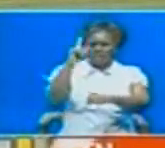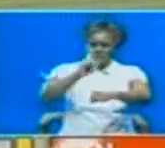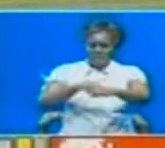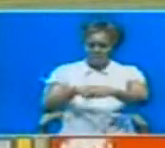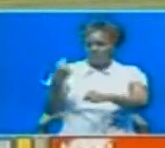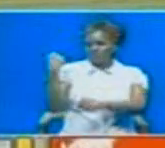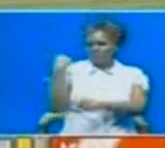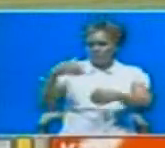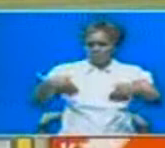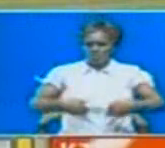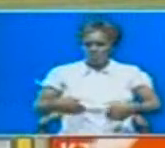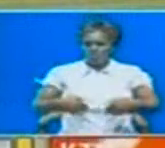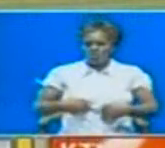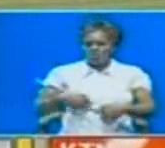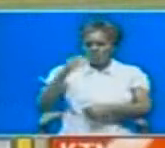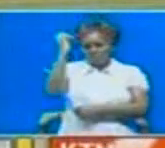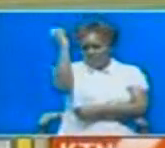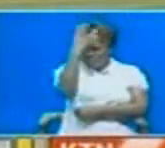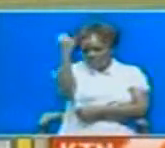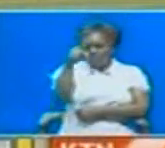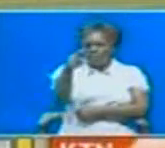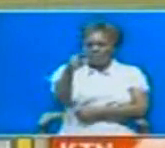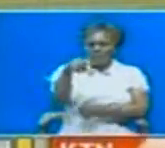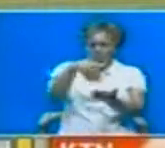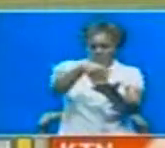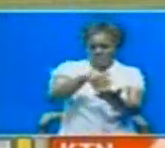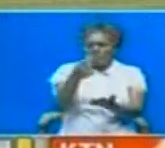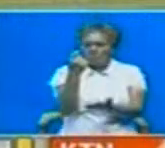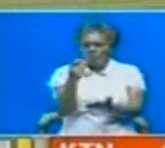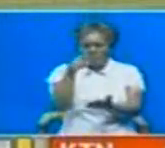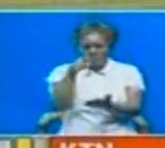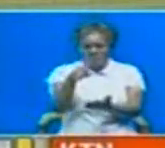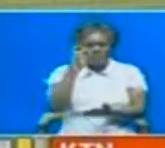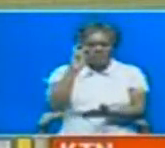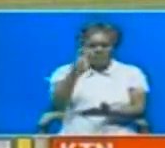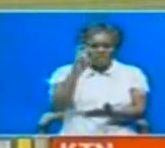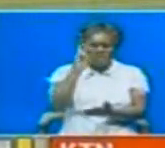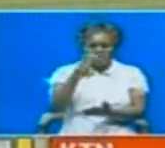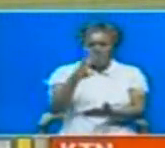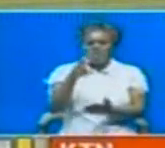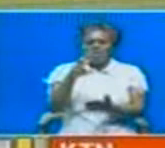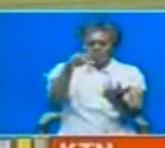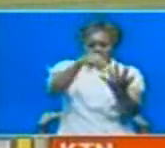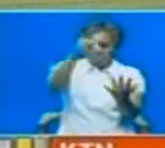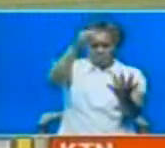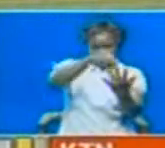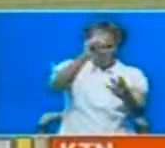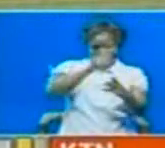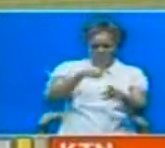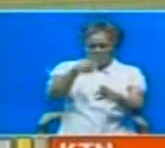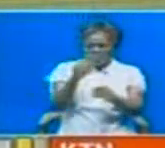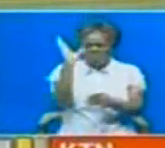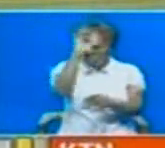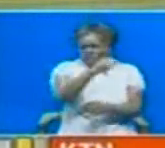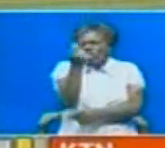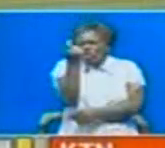Msimu jana vijana wa Tahir Muhyiddin walisuasua kiasi cha kukodolea macho shoka la mchujo. Waliponea chupuchupu